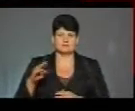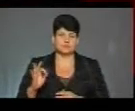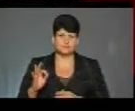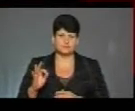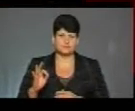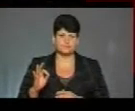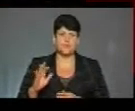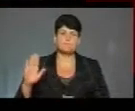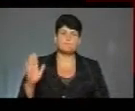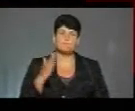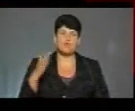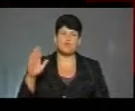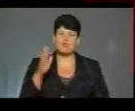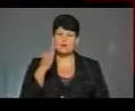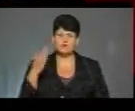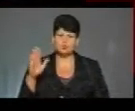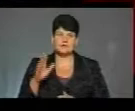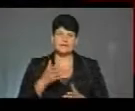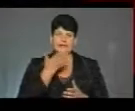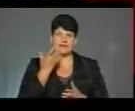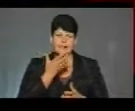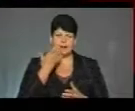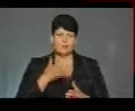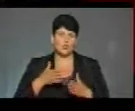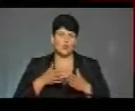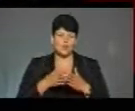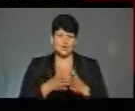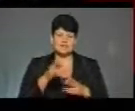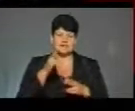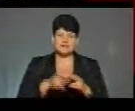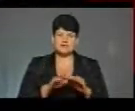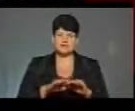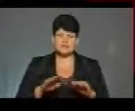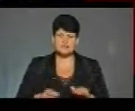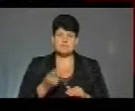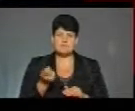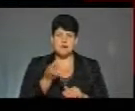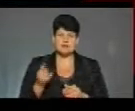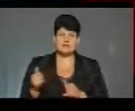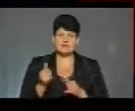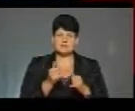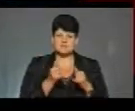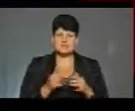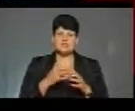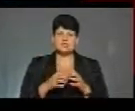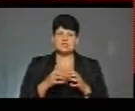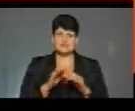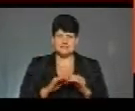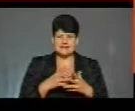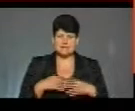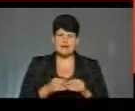Прогулянкою на теплоході завершили 10-денне перебування на Тернопільщині діти з малозабезпечених та багатодітних сімей Херсонської